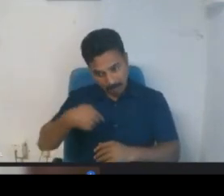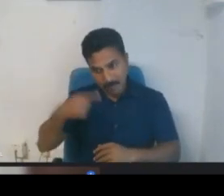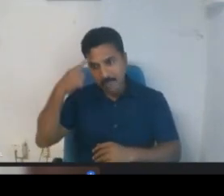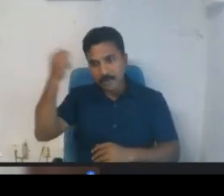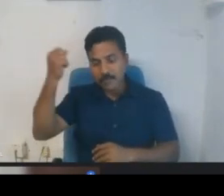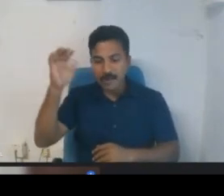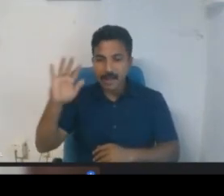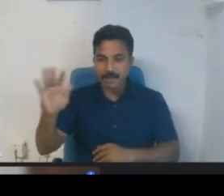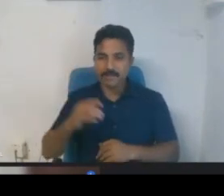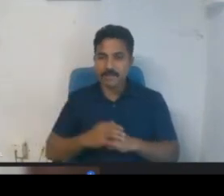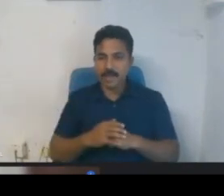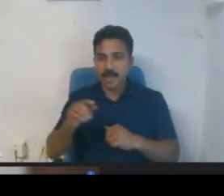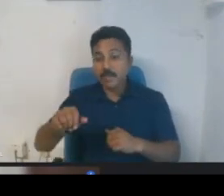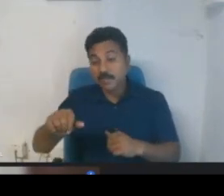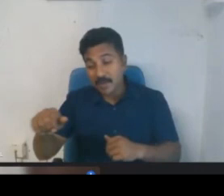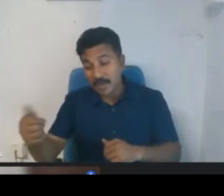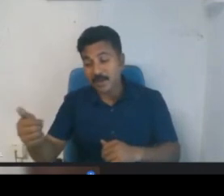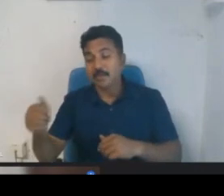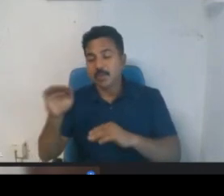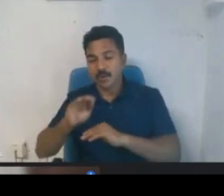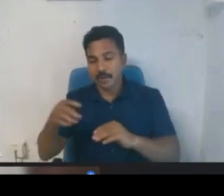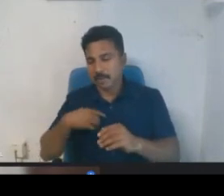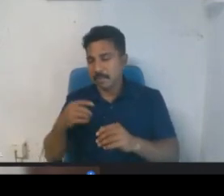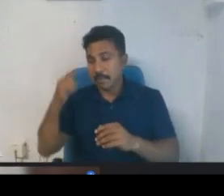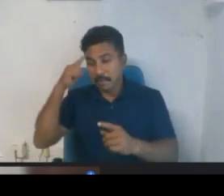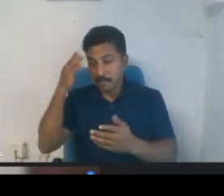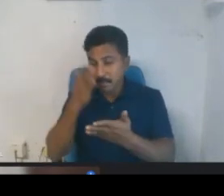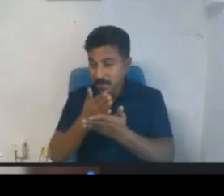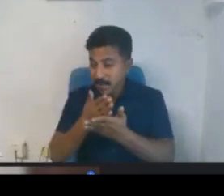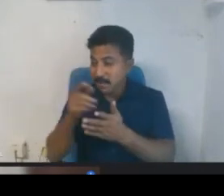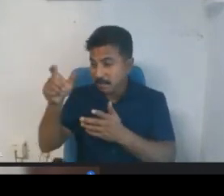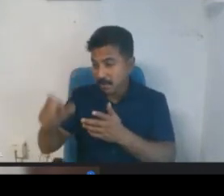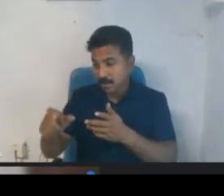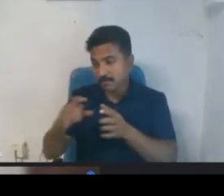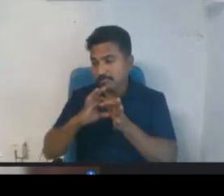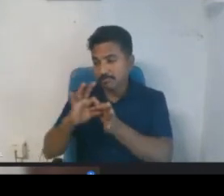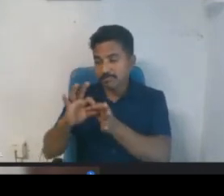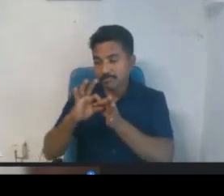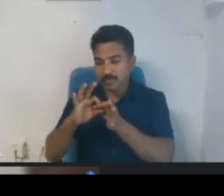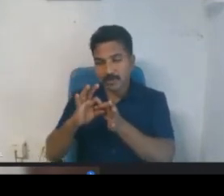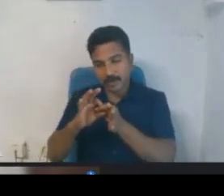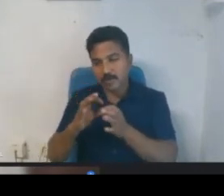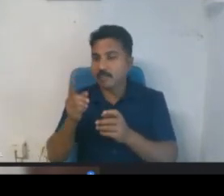കുഞ്ഞിനെ വിശ്വസിച്ച് ഏൽപ്പിക്കാൻ പറ്റുന്ന ഒരു സുഹൃത്തുക്കളെ നിങ്ങൾ ഉണ്ടാക്കുക എന്നുള്ളതാണ്. അപ്പം നിങ്ങൾക്ക്